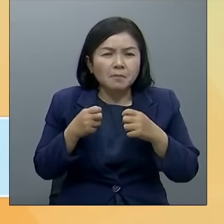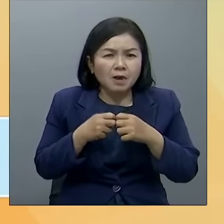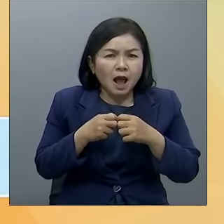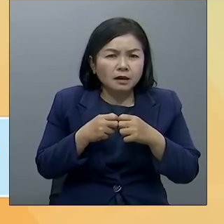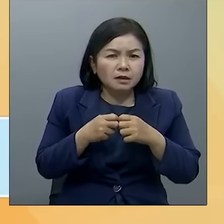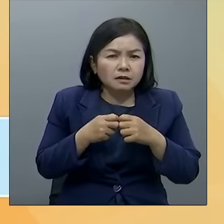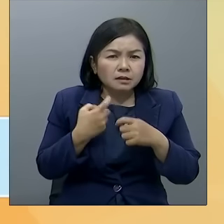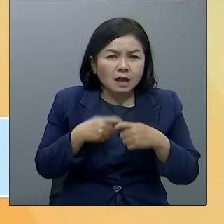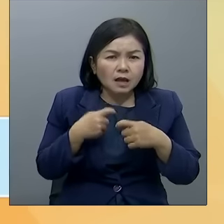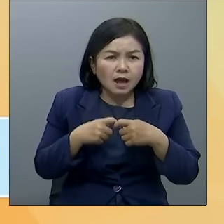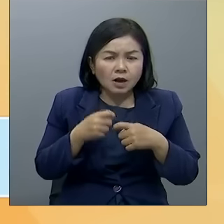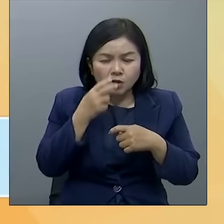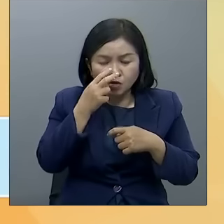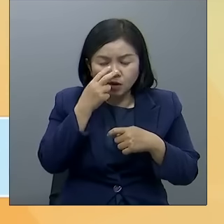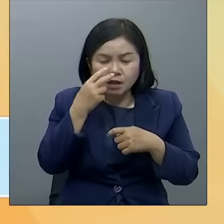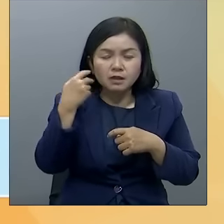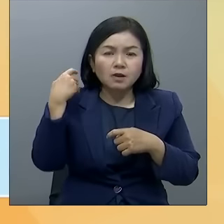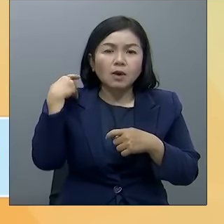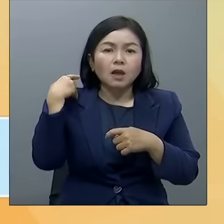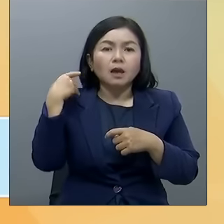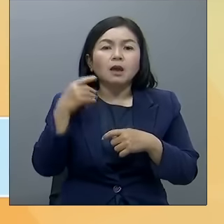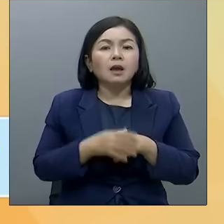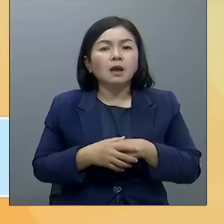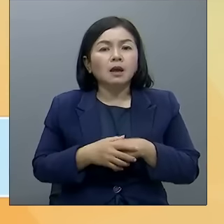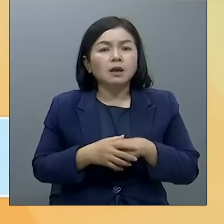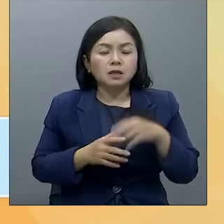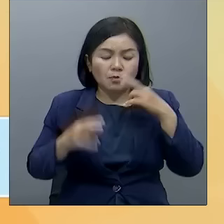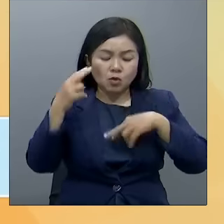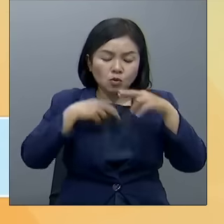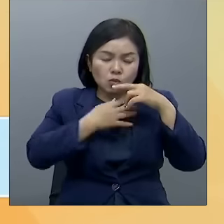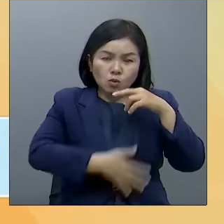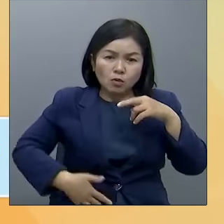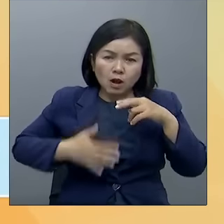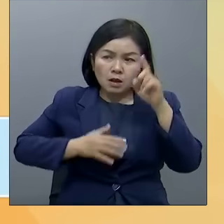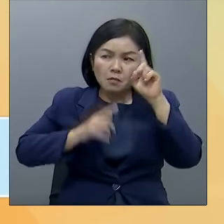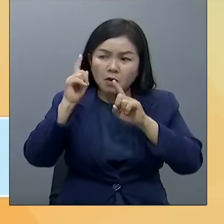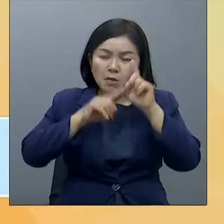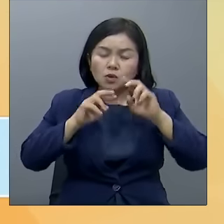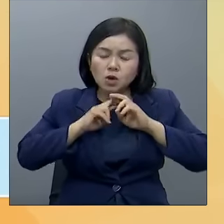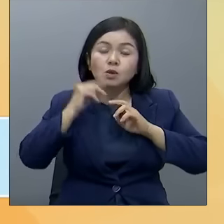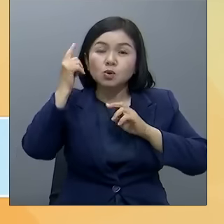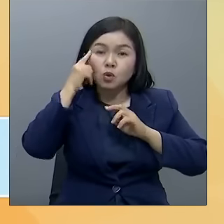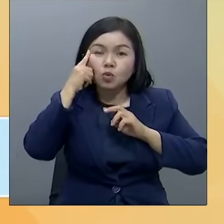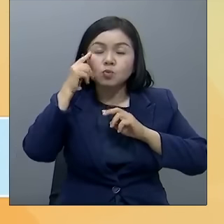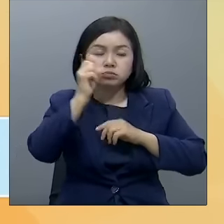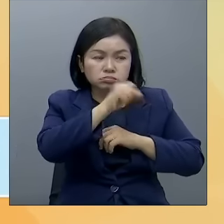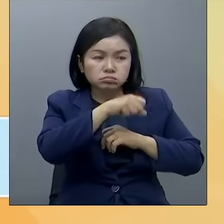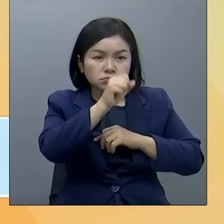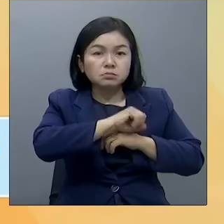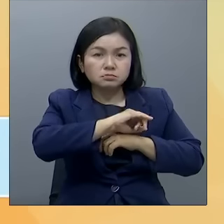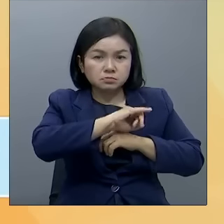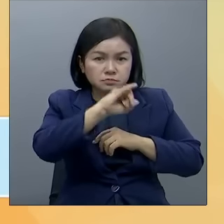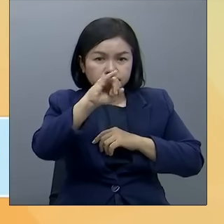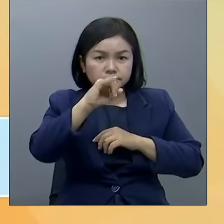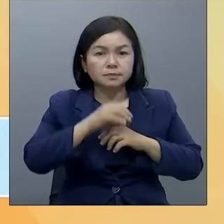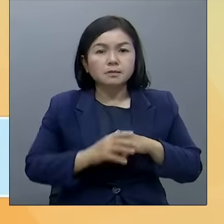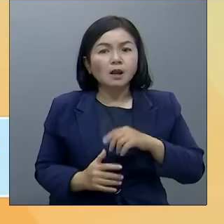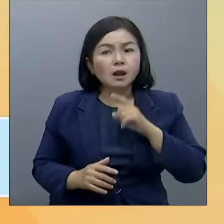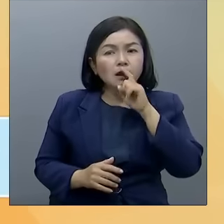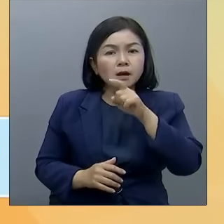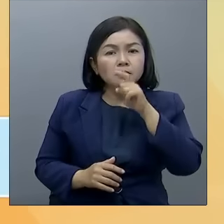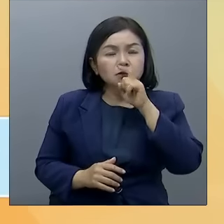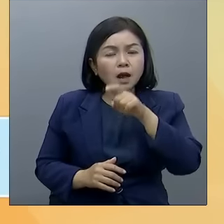มากๆนะครับถึงจะมีอาการ ถ้าเกิดสังเกตตัวเองจะรู้ว่ามันผิดปกติแน่นอนนะครับทีนี้ถ้าจะถามถึงการ